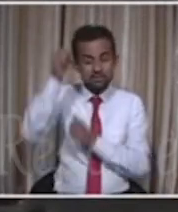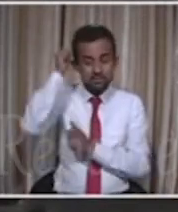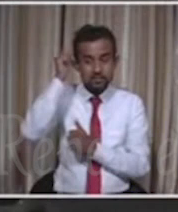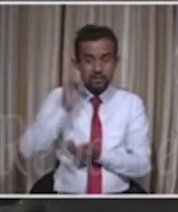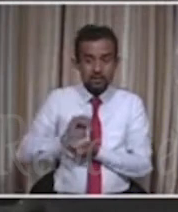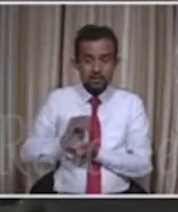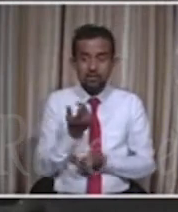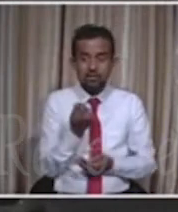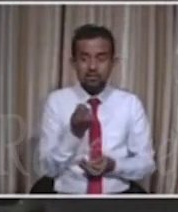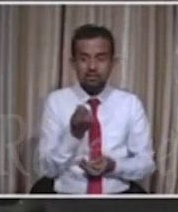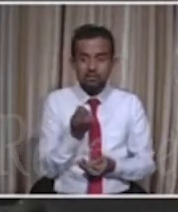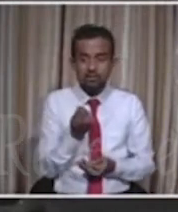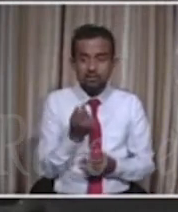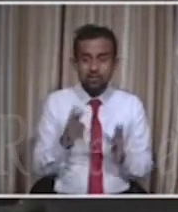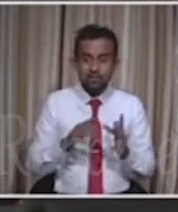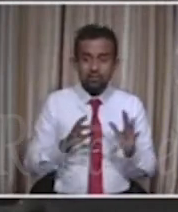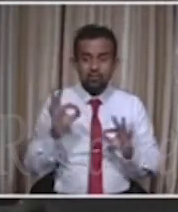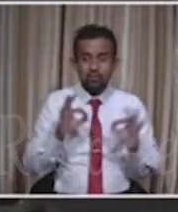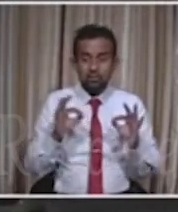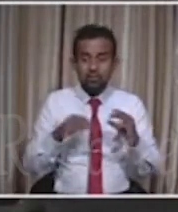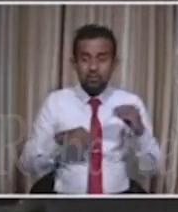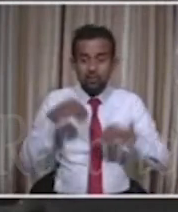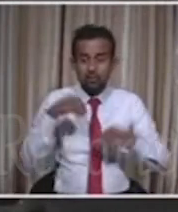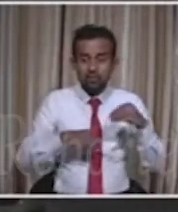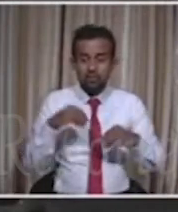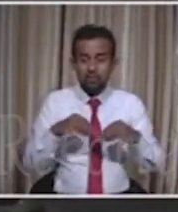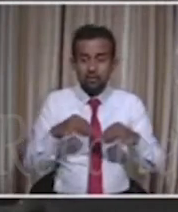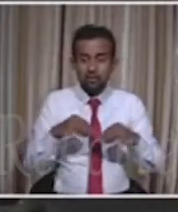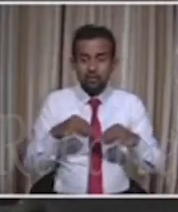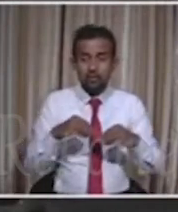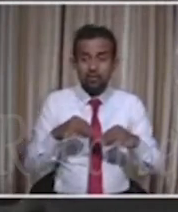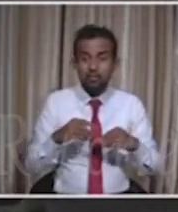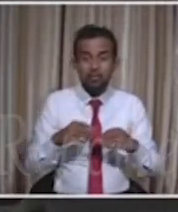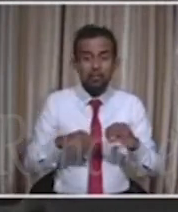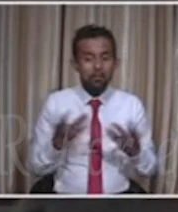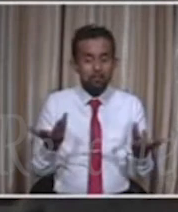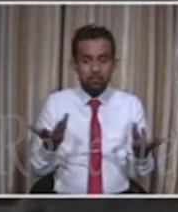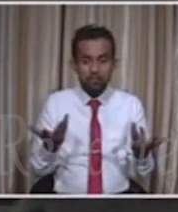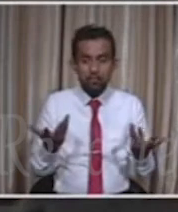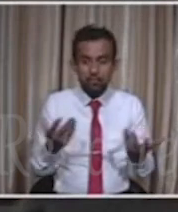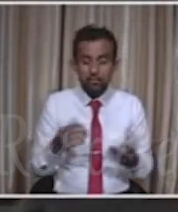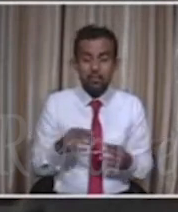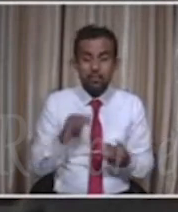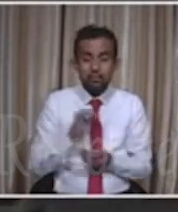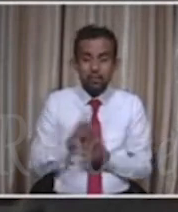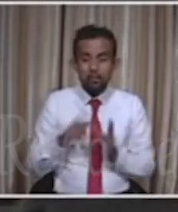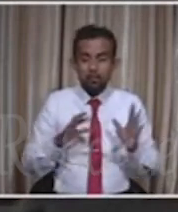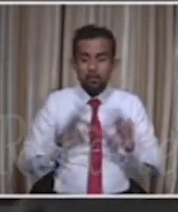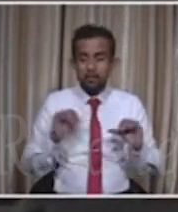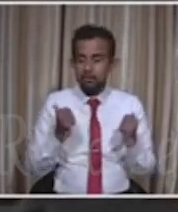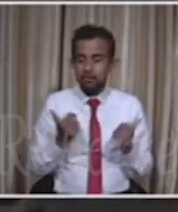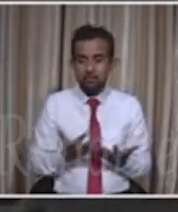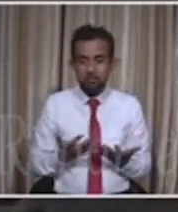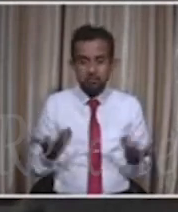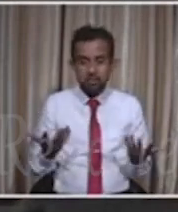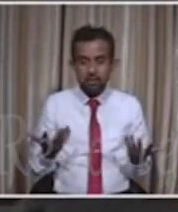ධනෙන් පොලියෙන් දේශපාලනය කරන්න බෑ අද ඒ පොලියෙන් තැන්පත් කරපු පොලියෙන් මිනිසුන් ජීවත් වෙන්නත්